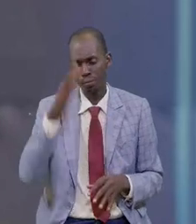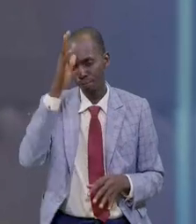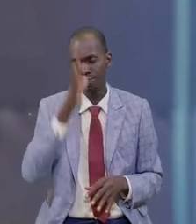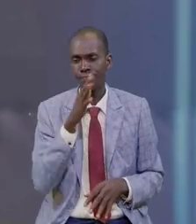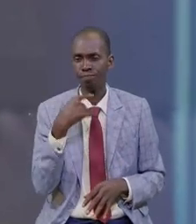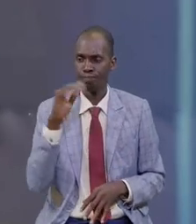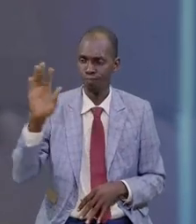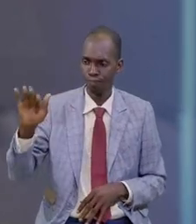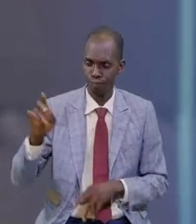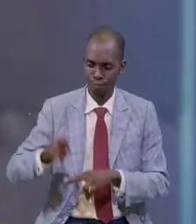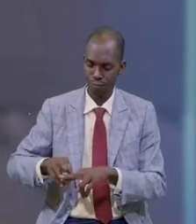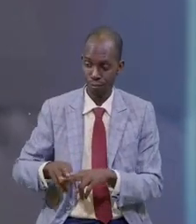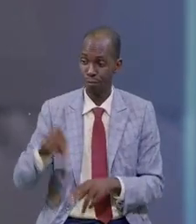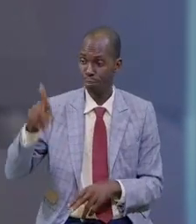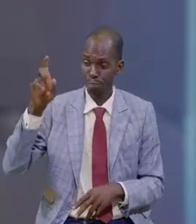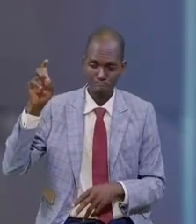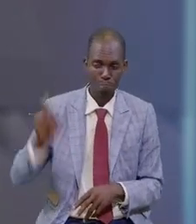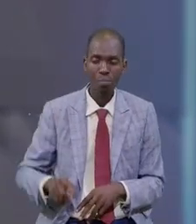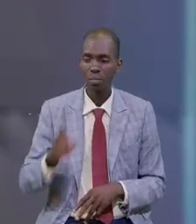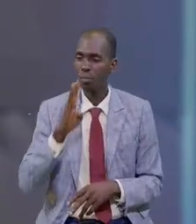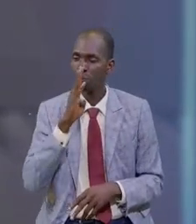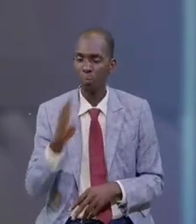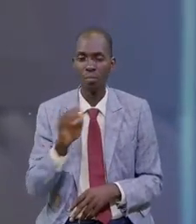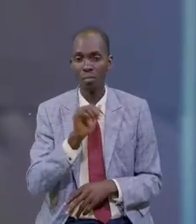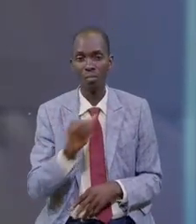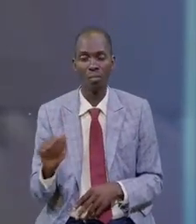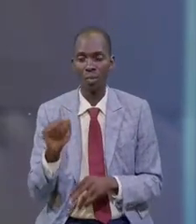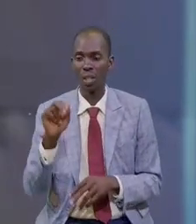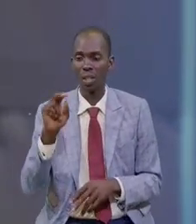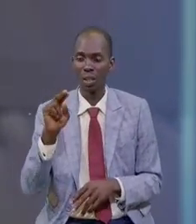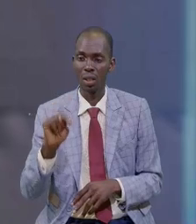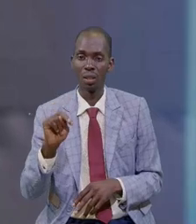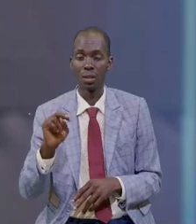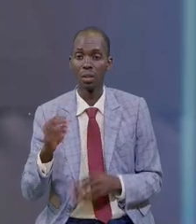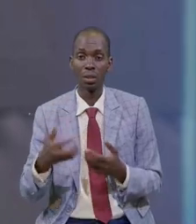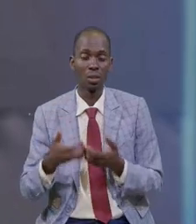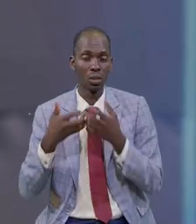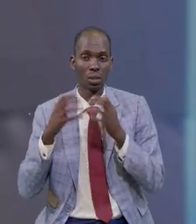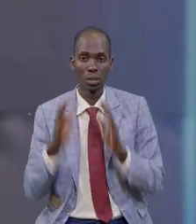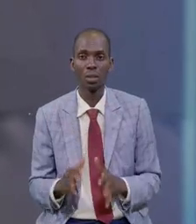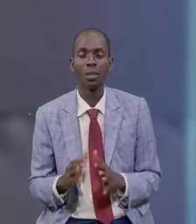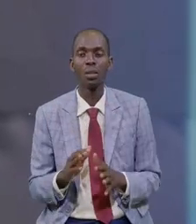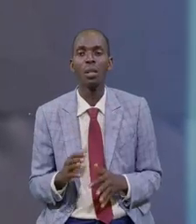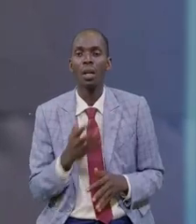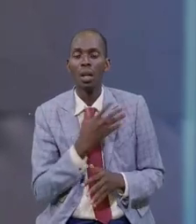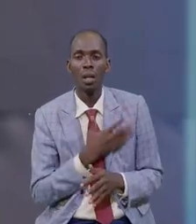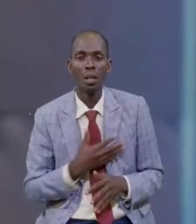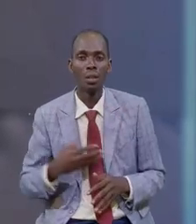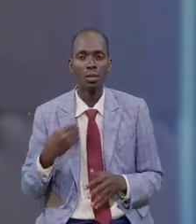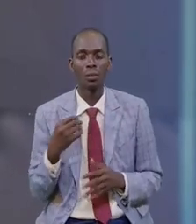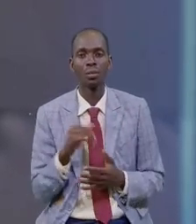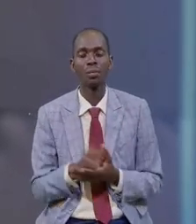ingénieur mais pant tes talents dans